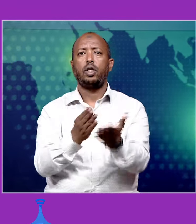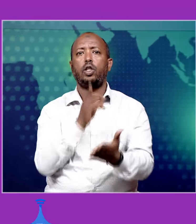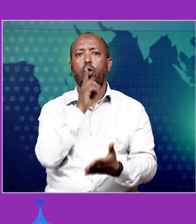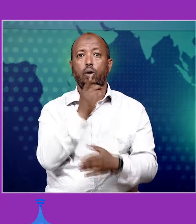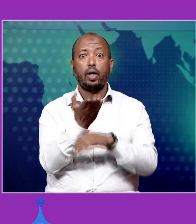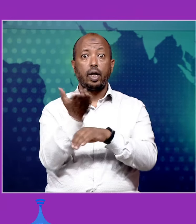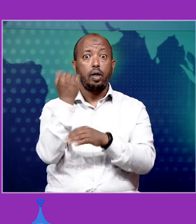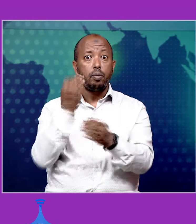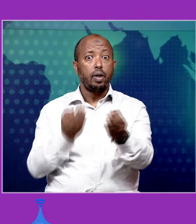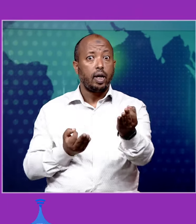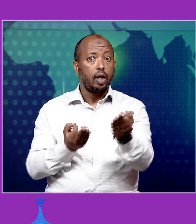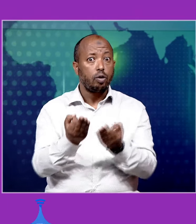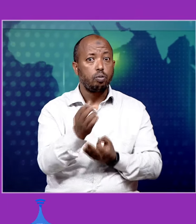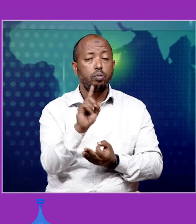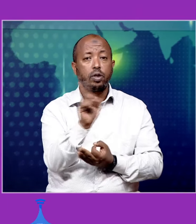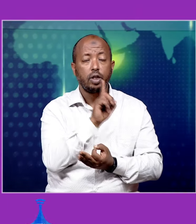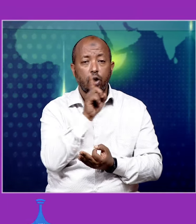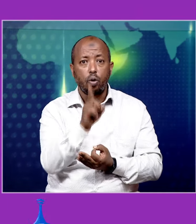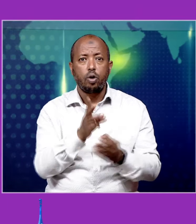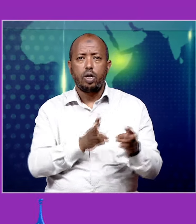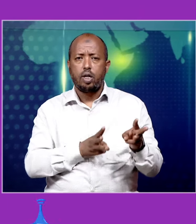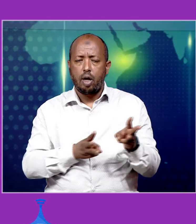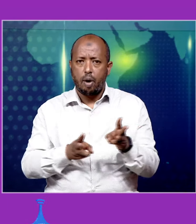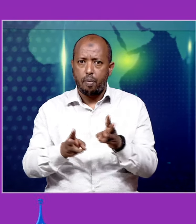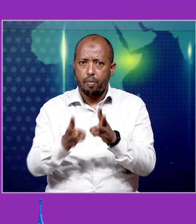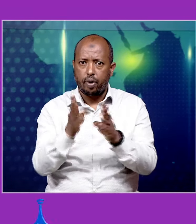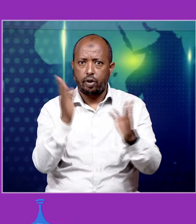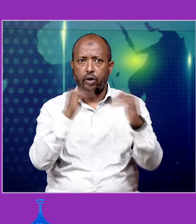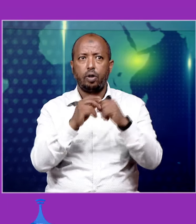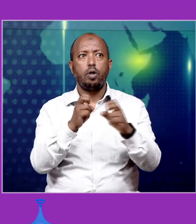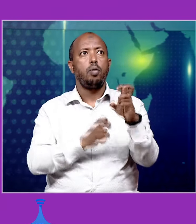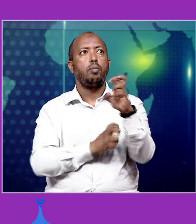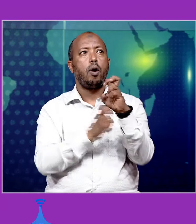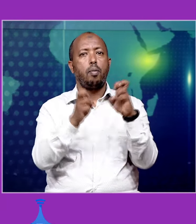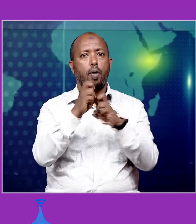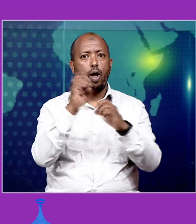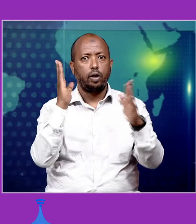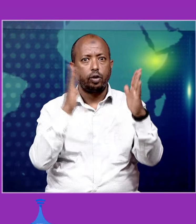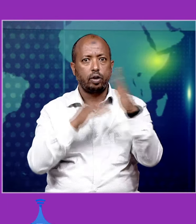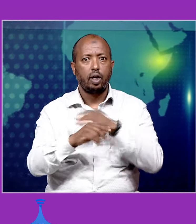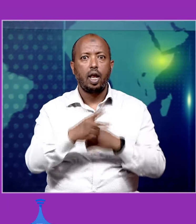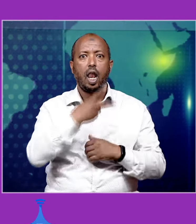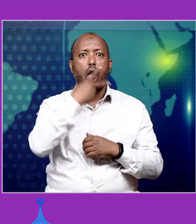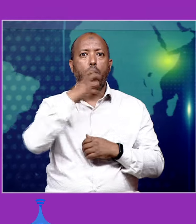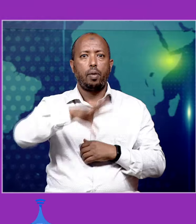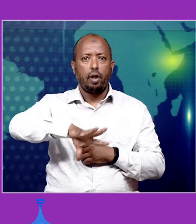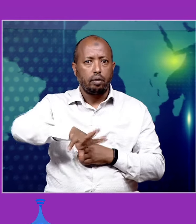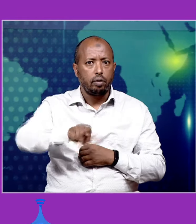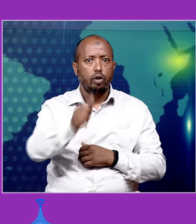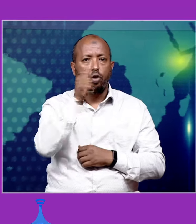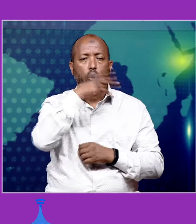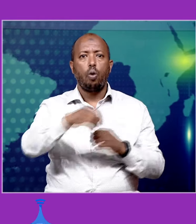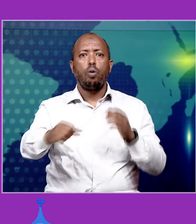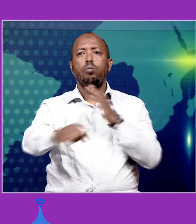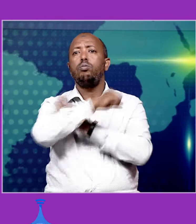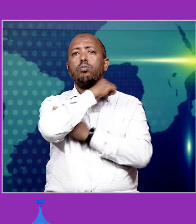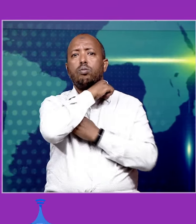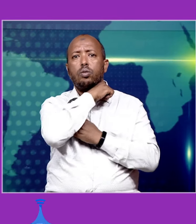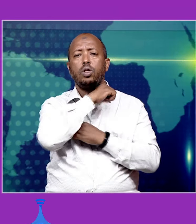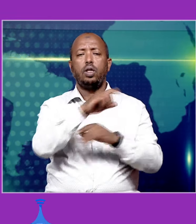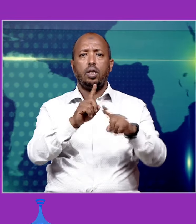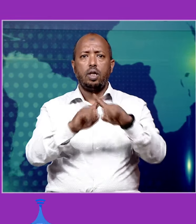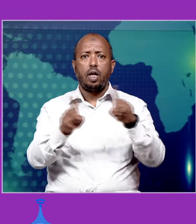ቀደም የገለጽኳቸው የመንገድ፣ የሃይድሮኤሌክትሪክ፣ የዘረፋ፣ የሰው ማገት፣